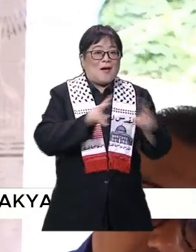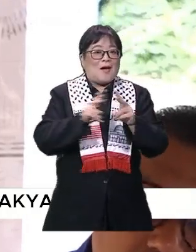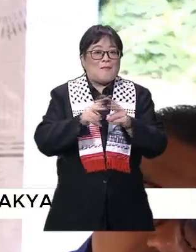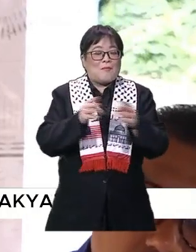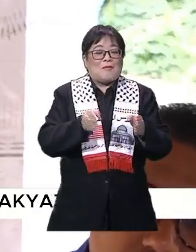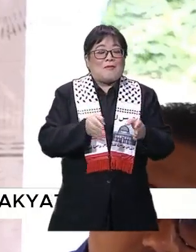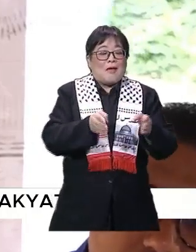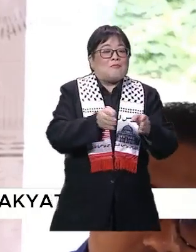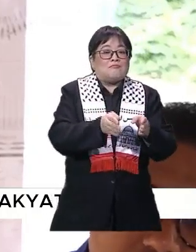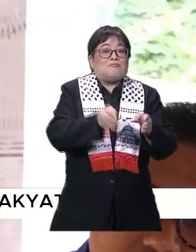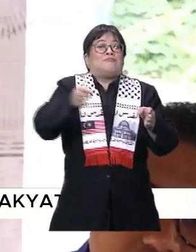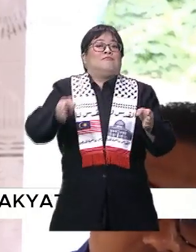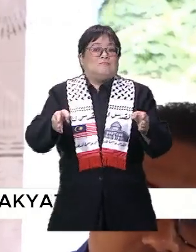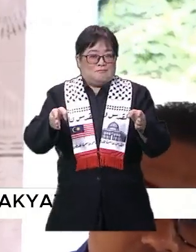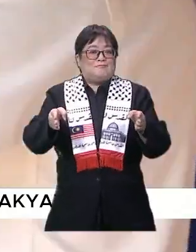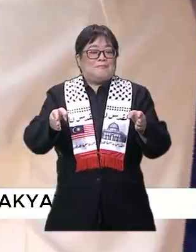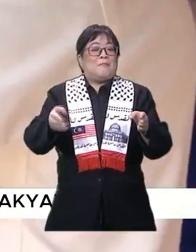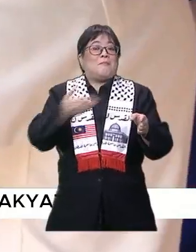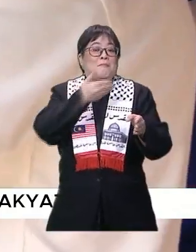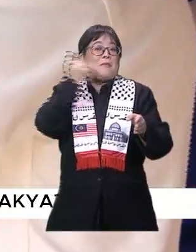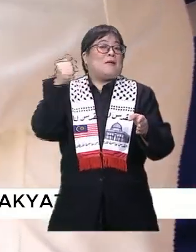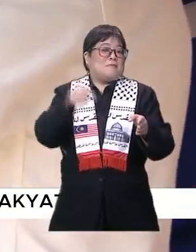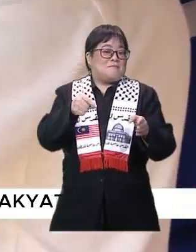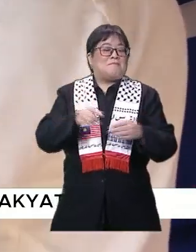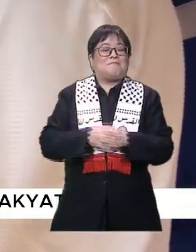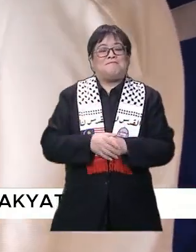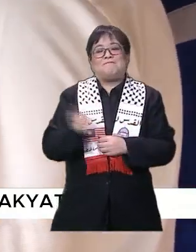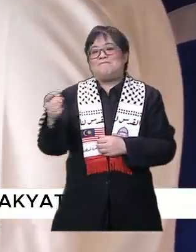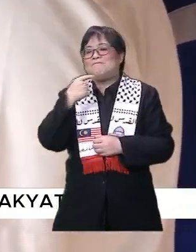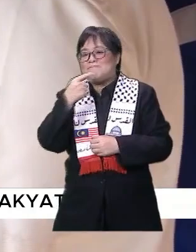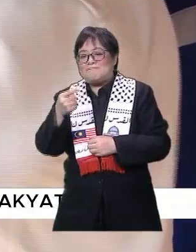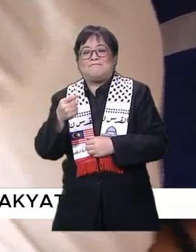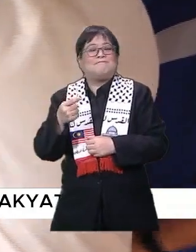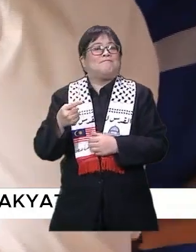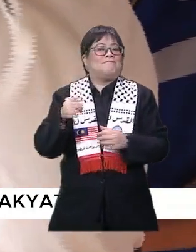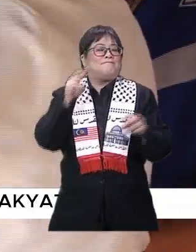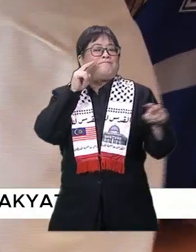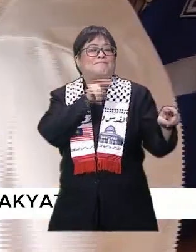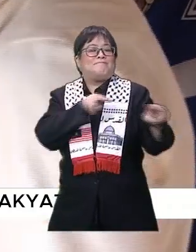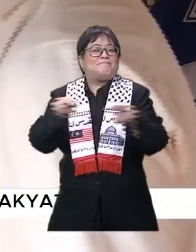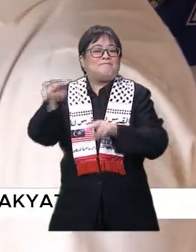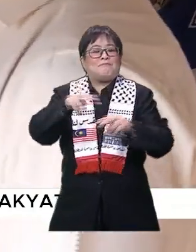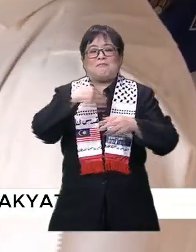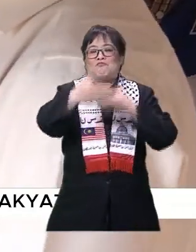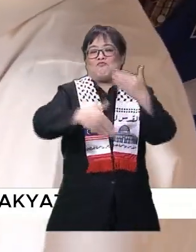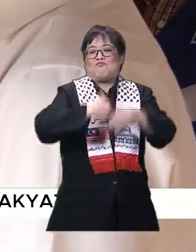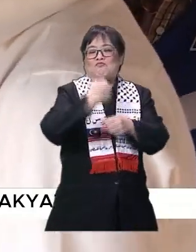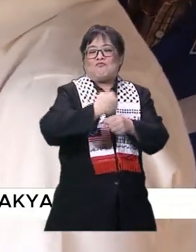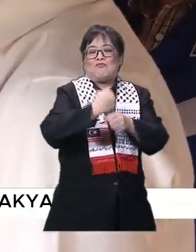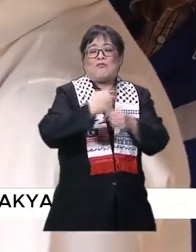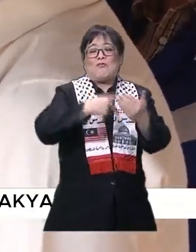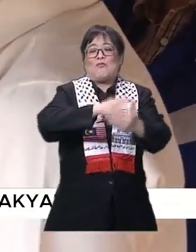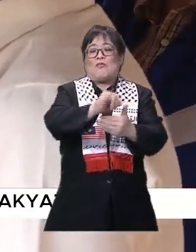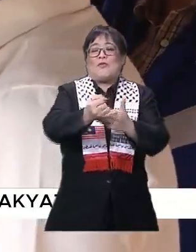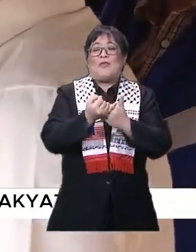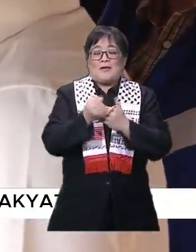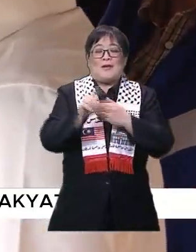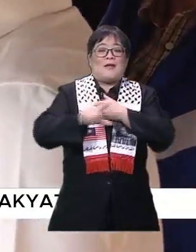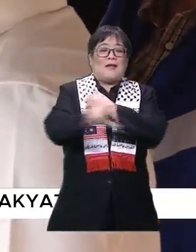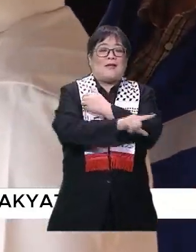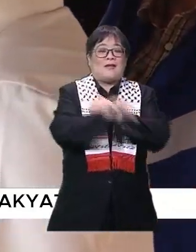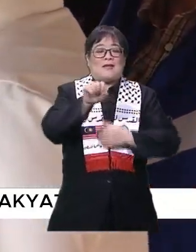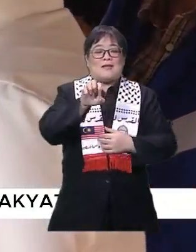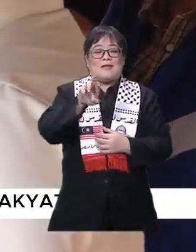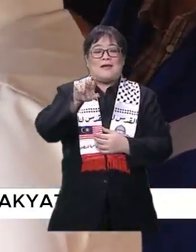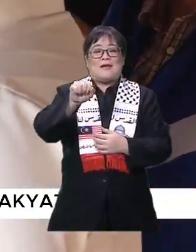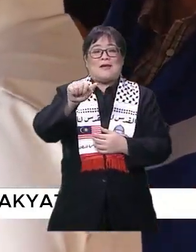besar, jalan yang lebih baik. Beliau berkata demikian selepas membuat tinjauan kemajuan kerja pembinaan projek berkenaan di Ladang Serasa di